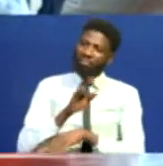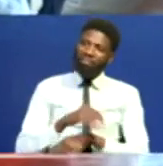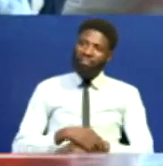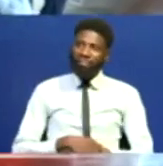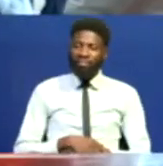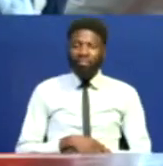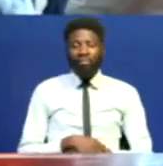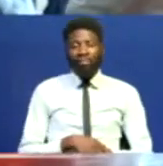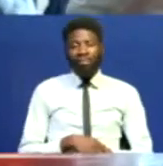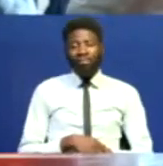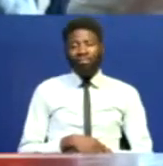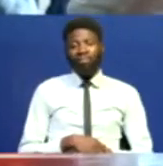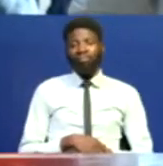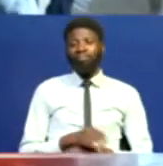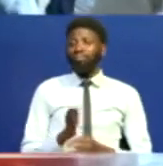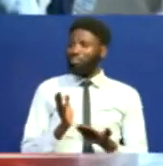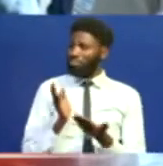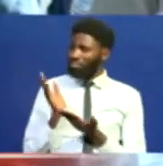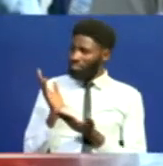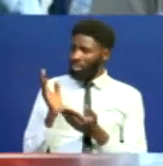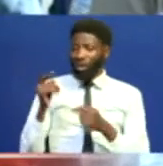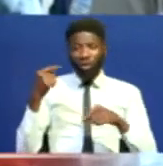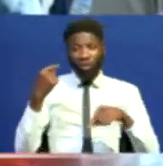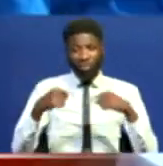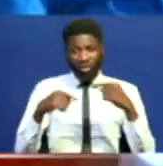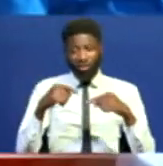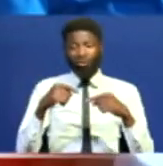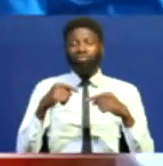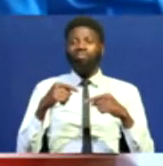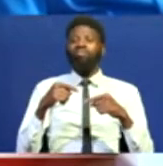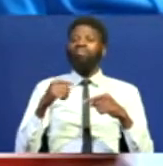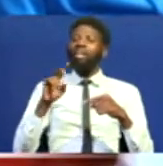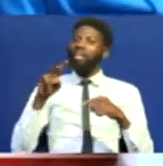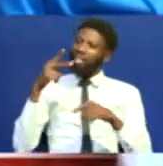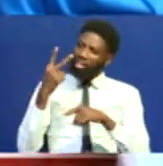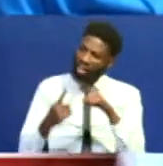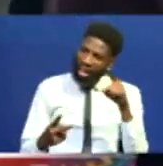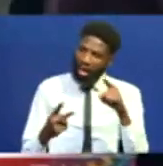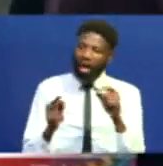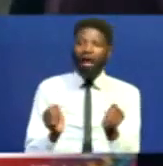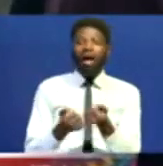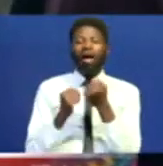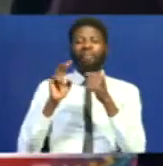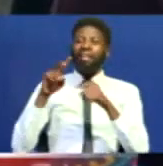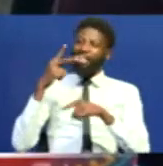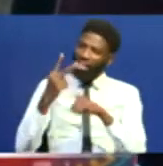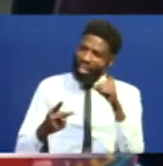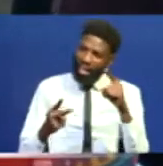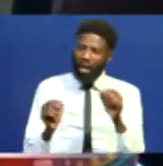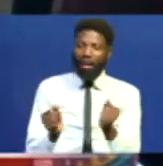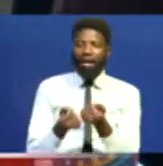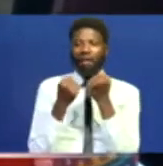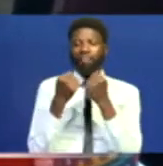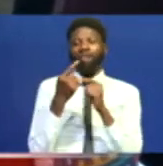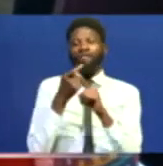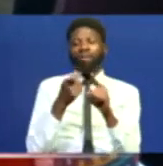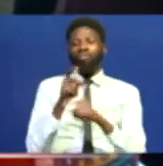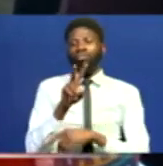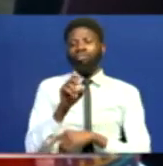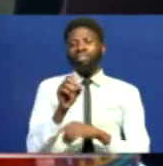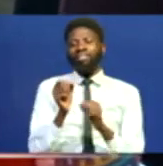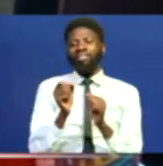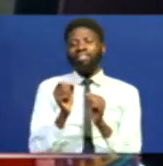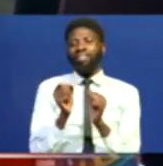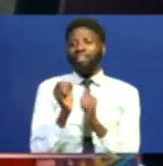hayo ya Afrika Kusini yamekuwa yakiandaliwa kila baada ya miaka miwili tangu mwaka 2003. Baadhi